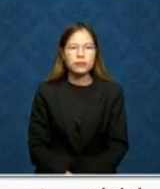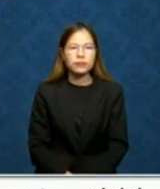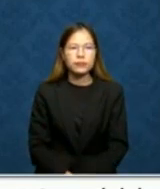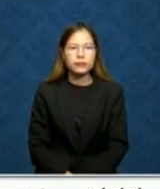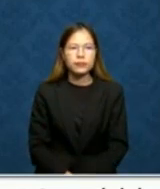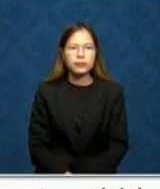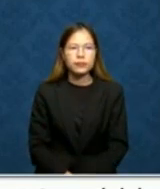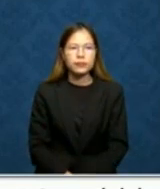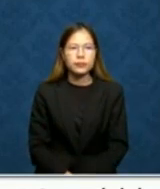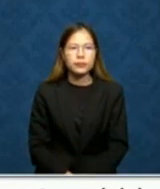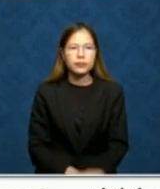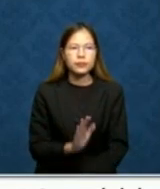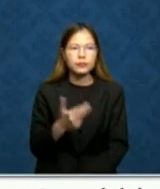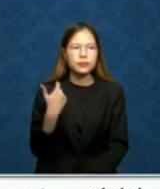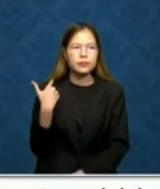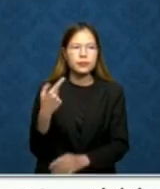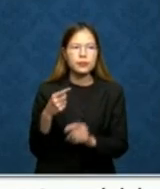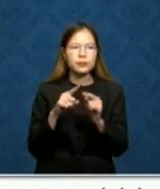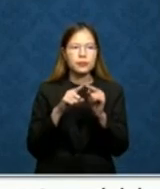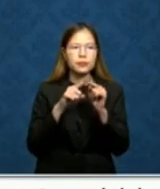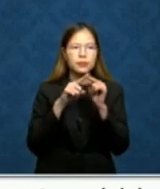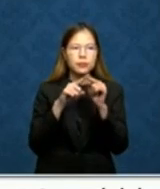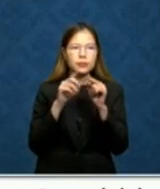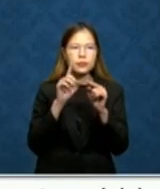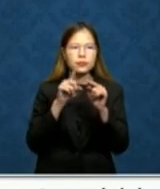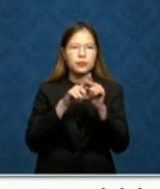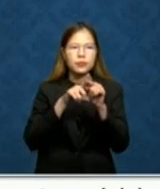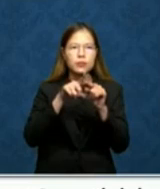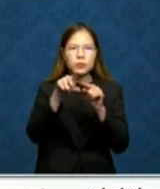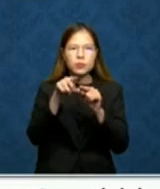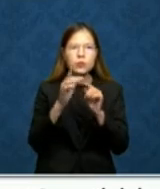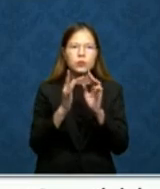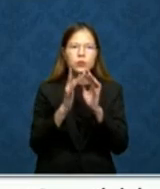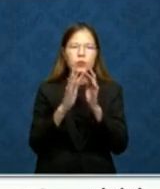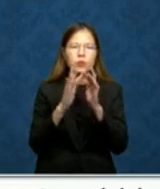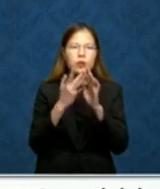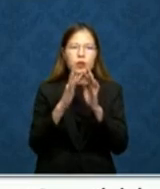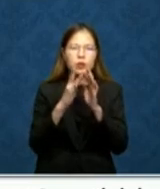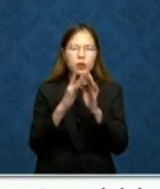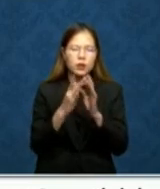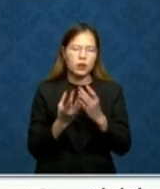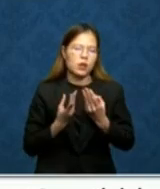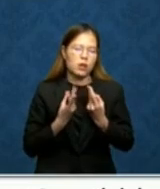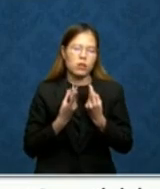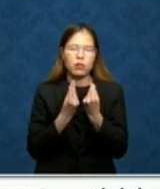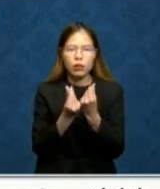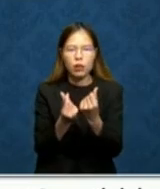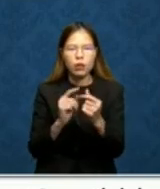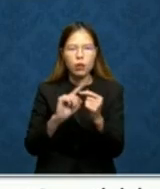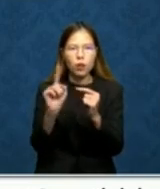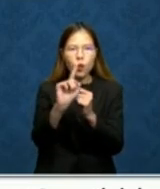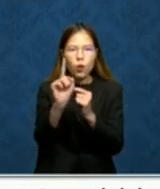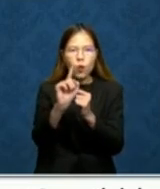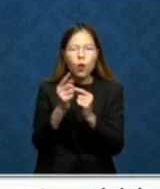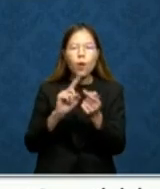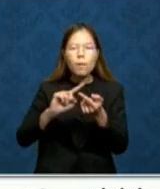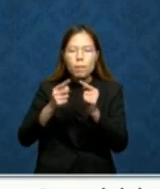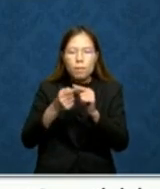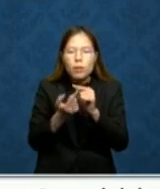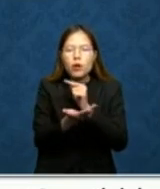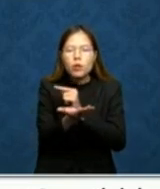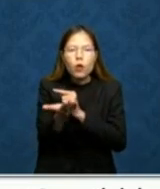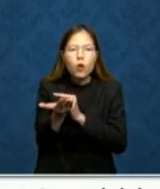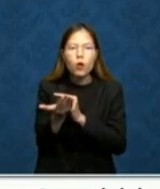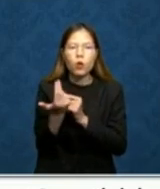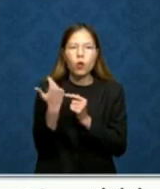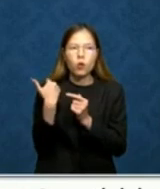คสนี้นะคะเนื่องจากเรื่องของการคุกคามทางออนไลน์เนี่ยเป็นเรื่องที่ละเอียดอ่อนและดิฉันก็ขออนุญาตท่านเพื่อนสมาชิกนะคะน